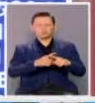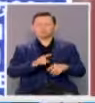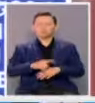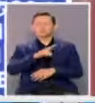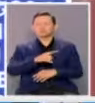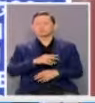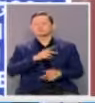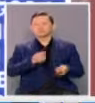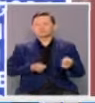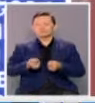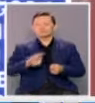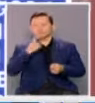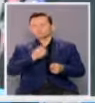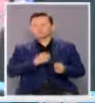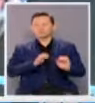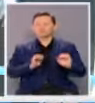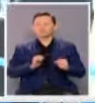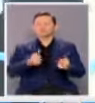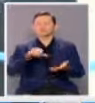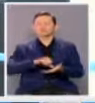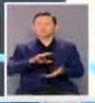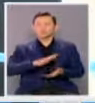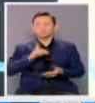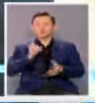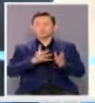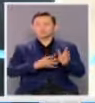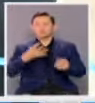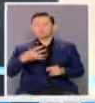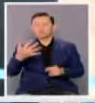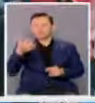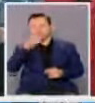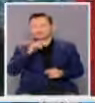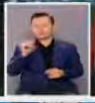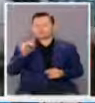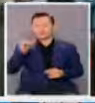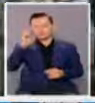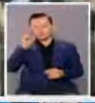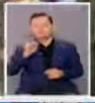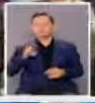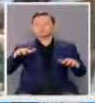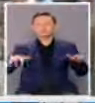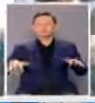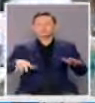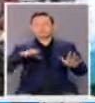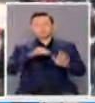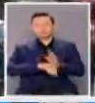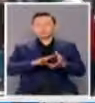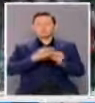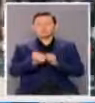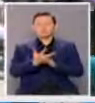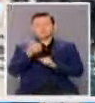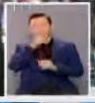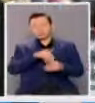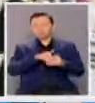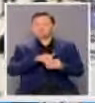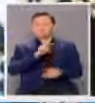командирі болып елді жаудан азат етуге қатысқан. 1945 жылдың сәуірінен коммунистік партия қатарына өтіп, 13 жыл бюро хатшысы